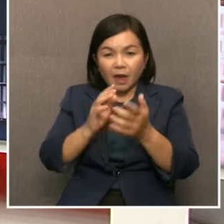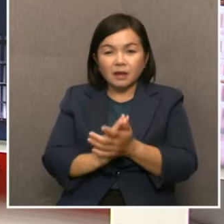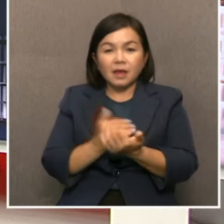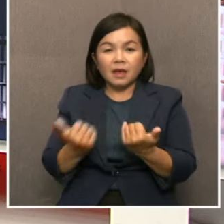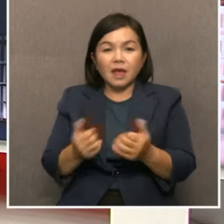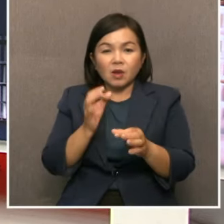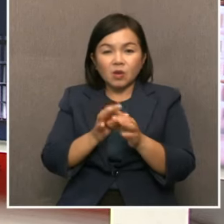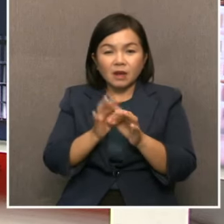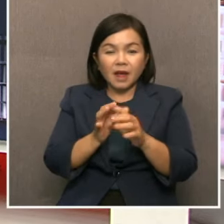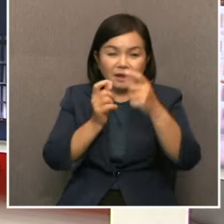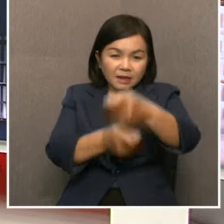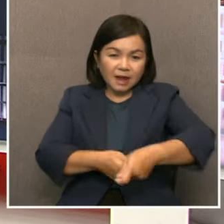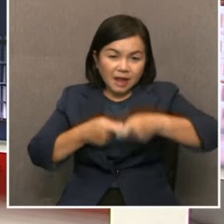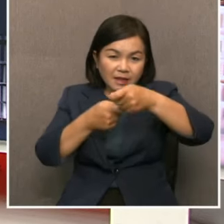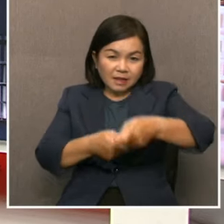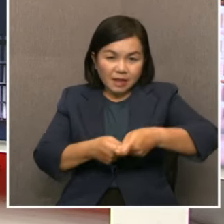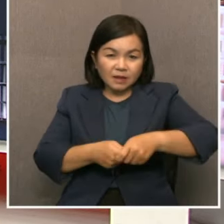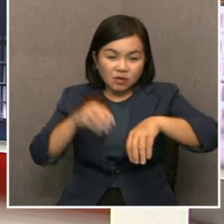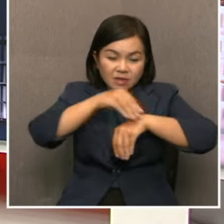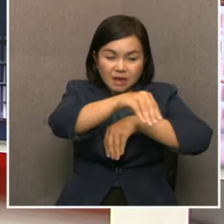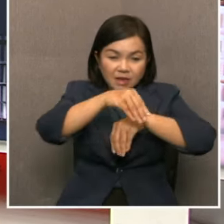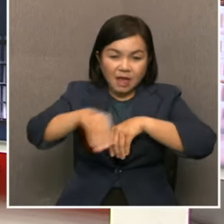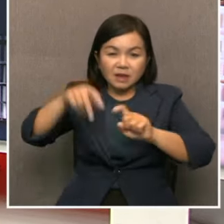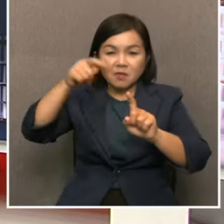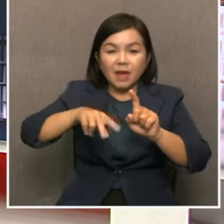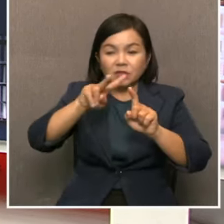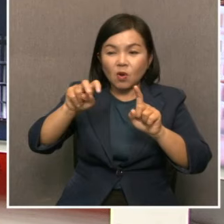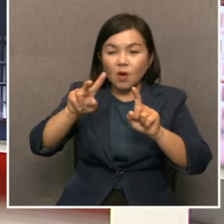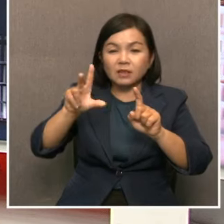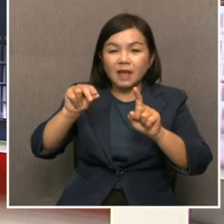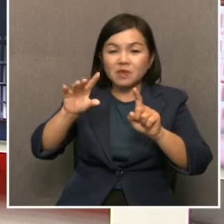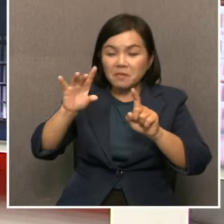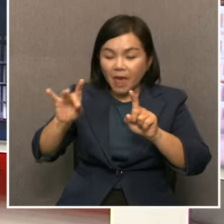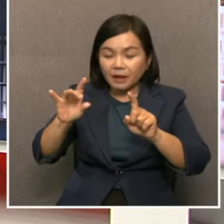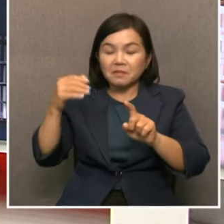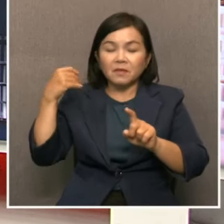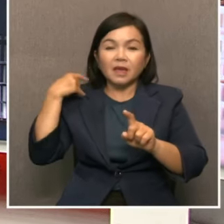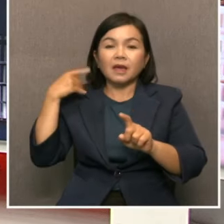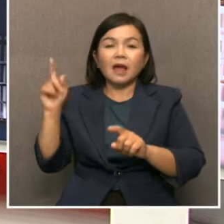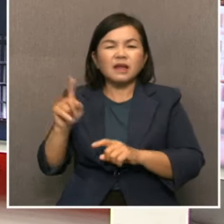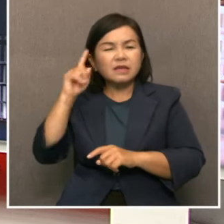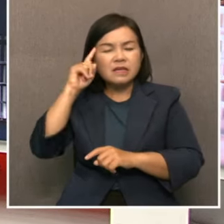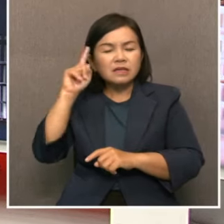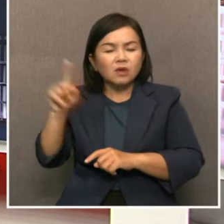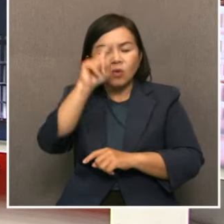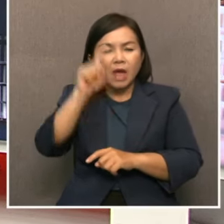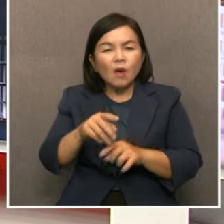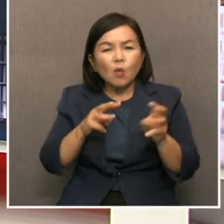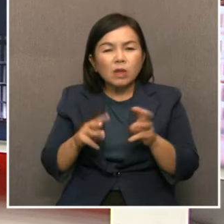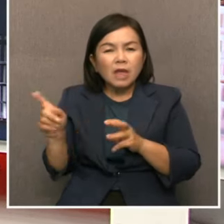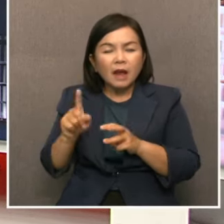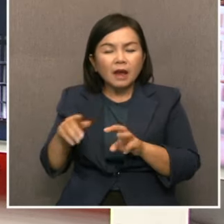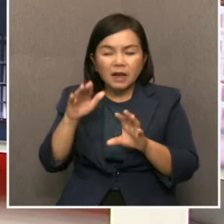1,238 แห่งนะคะนี่จะเป็นจุดที่จะสามารถให้คำแนะนำสำหรับคนที่อาจจะยังมีข้อสงสัยว่ารูปแบบของการเข้าไปลง